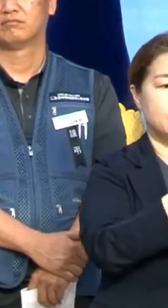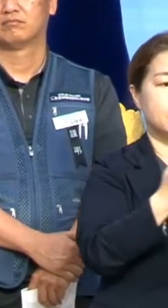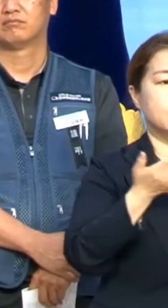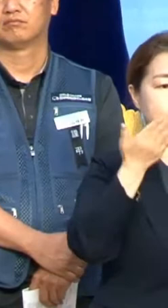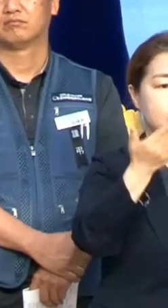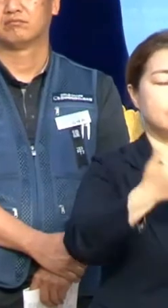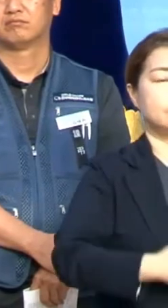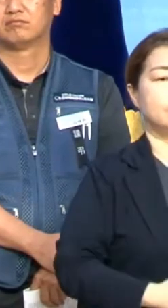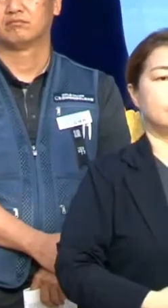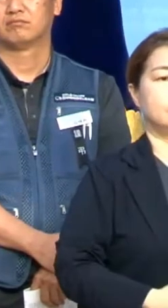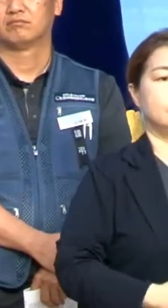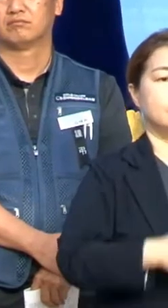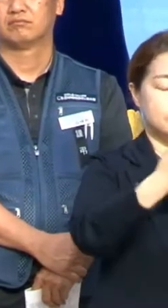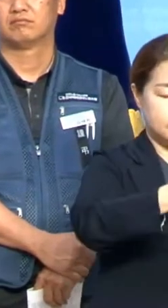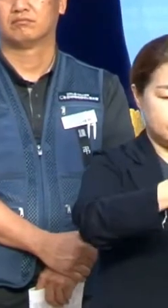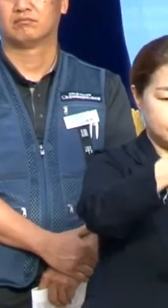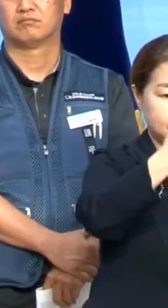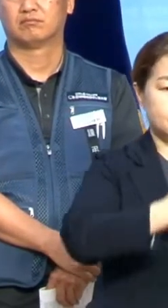다하도록 하겠습니다 고맙습니다